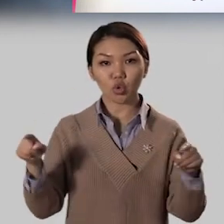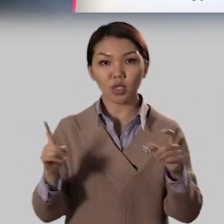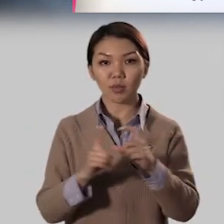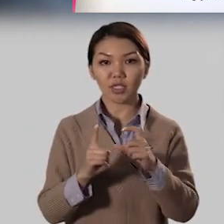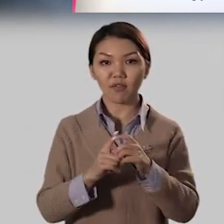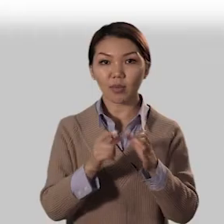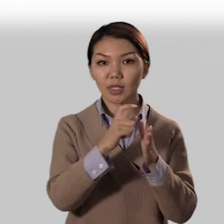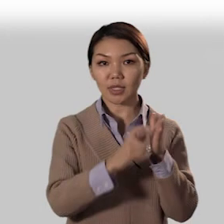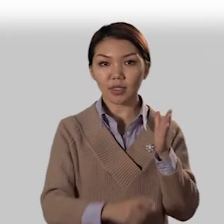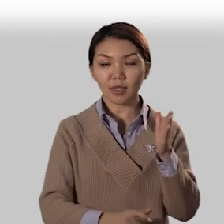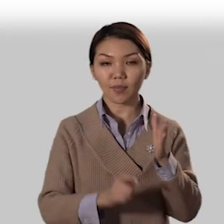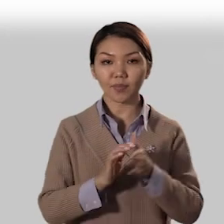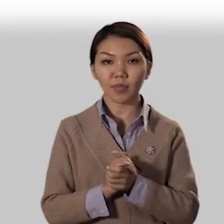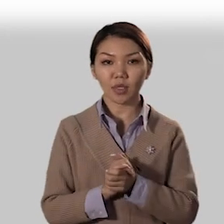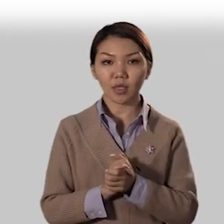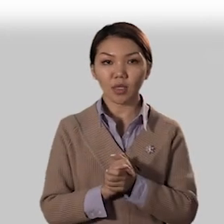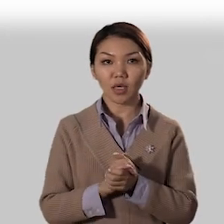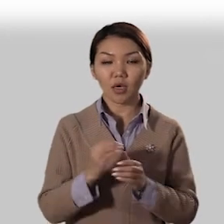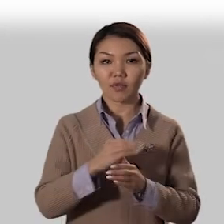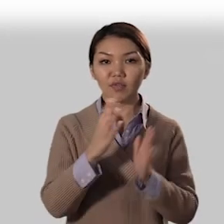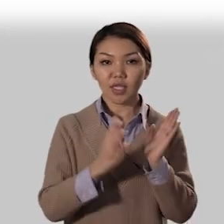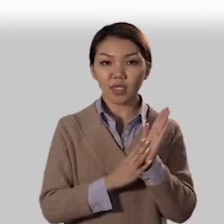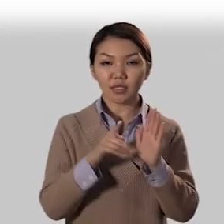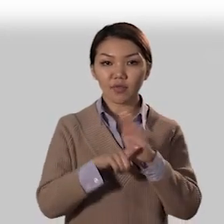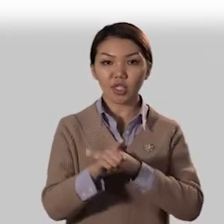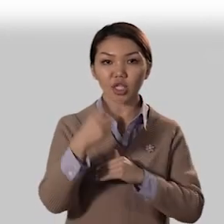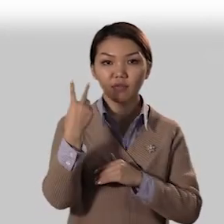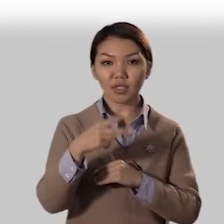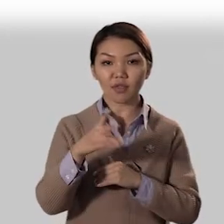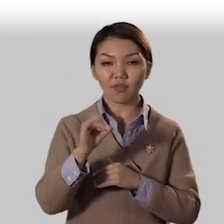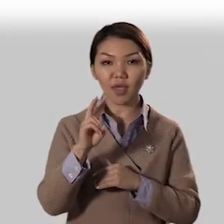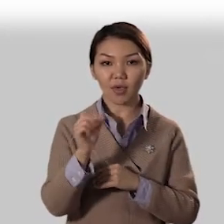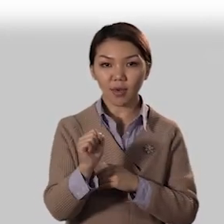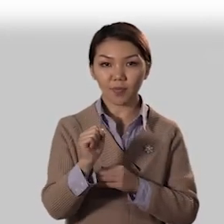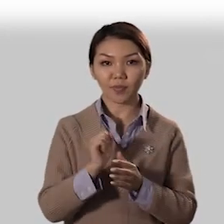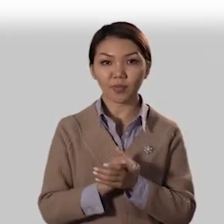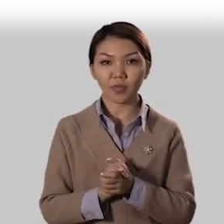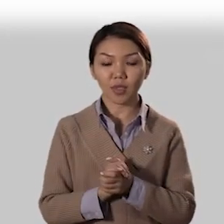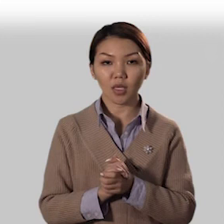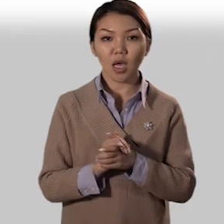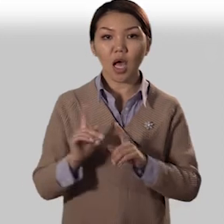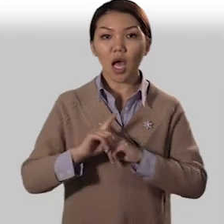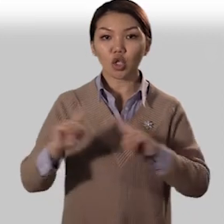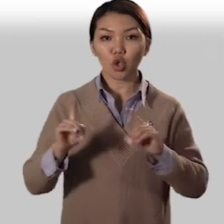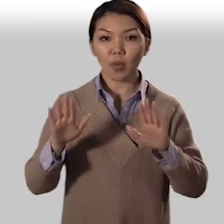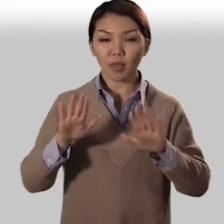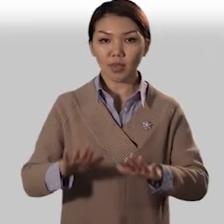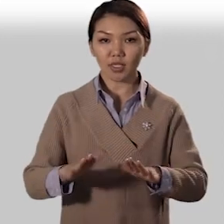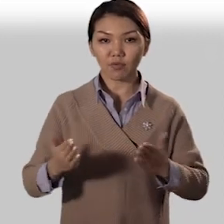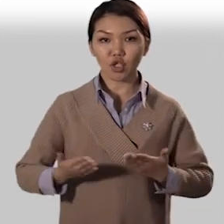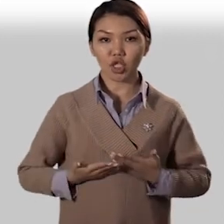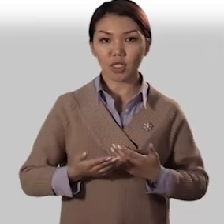текста в 19 начале 20 века особое место в жизни